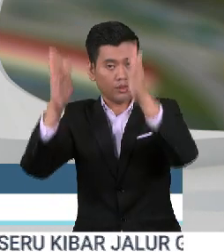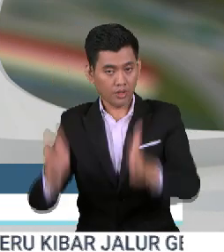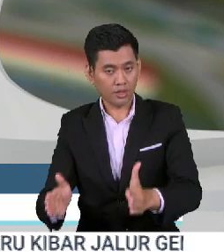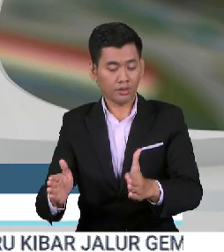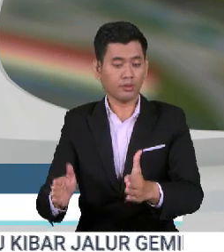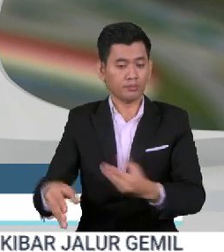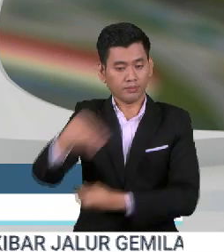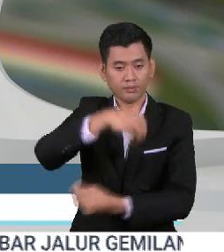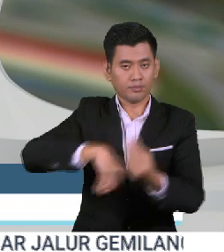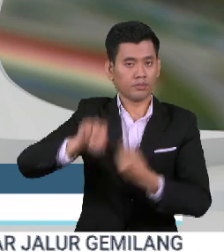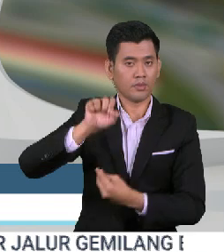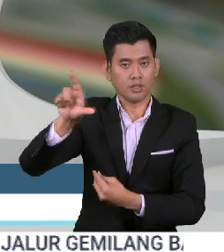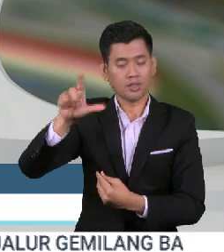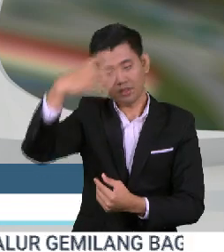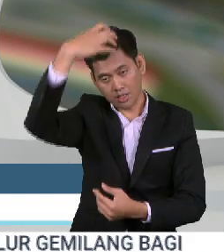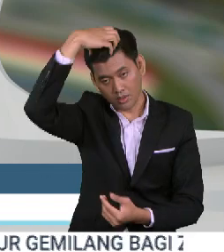haji